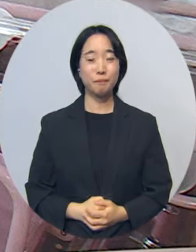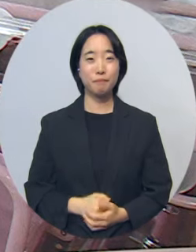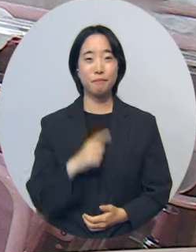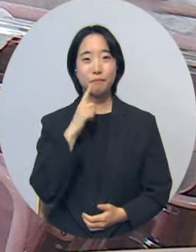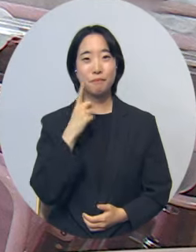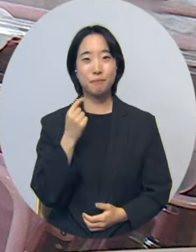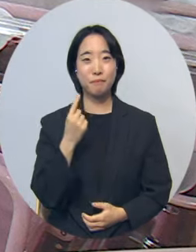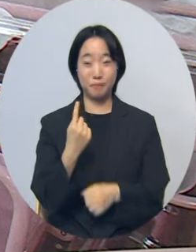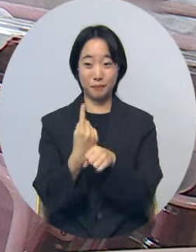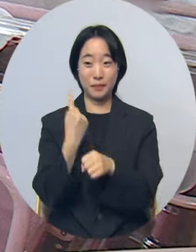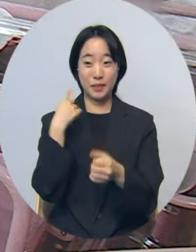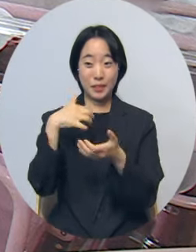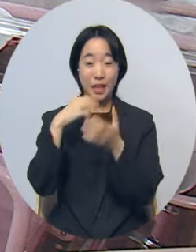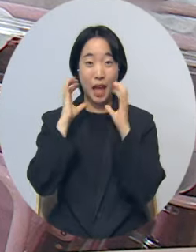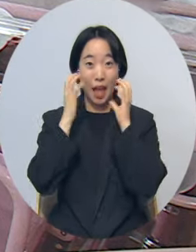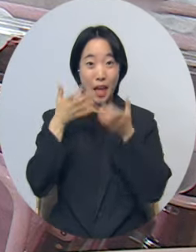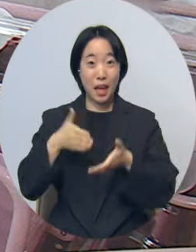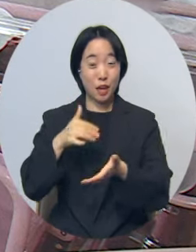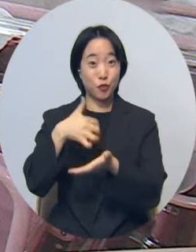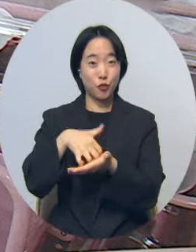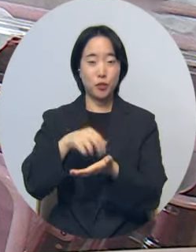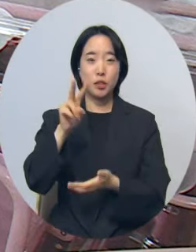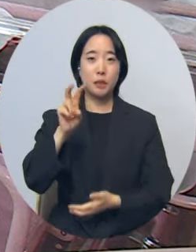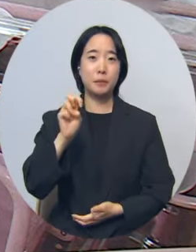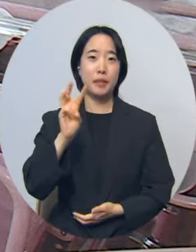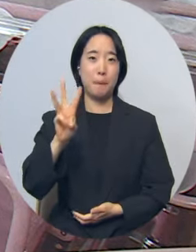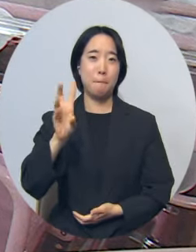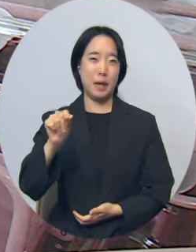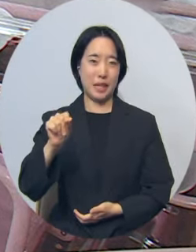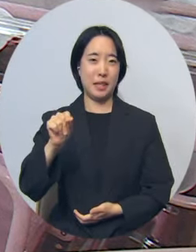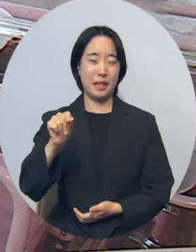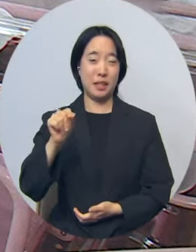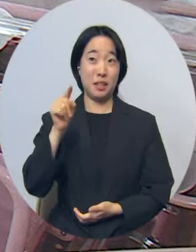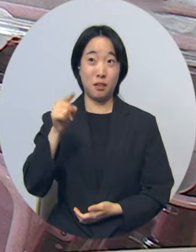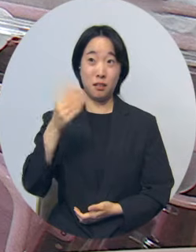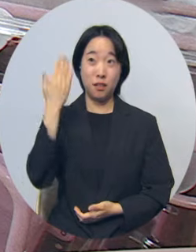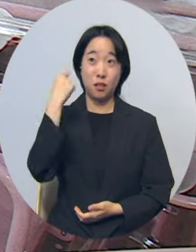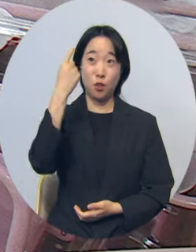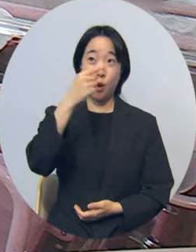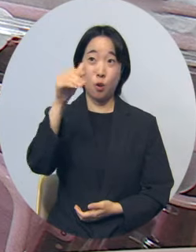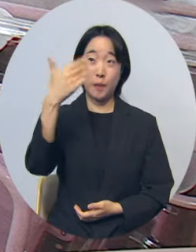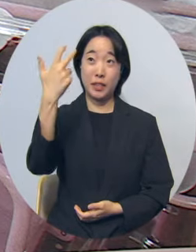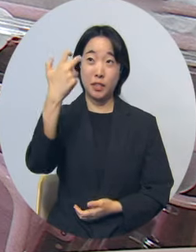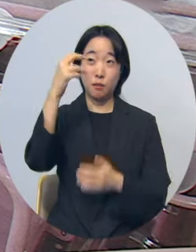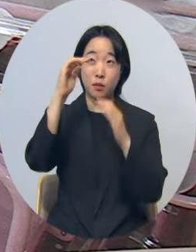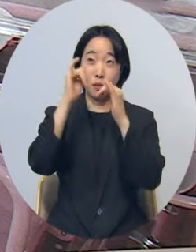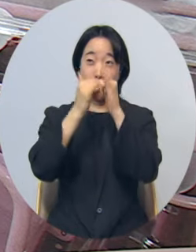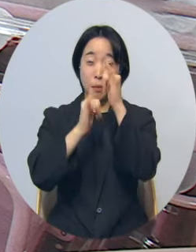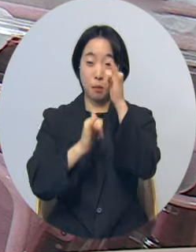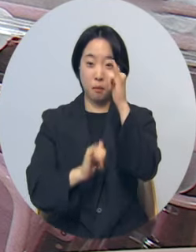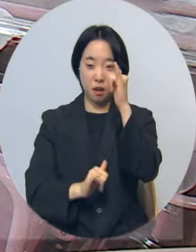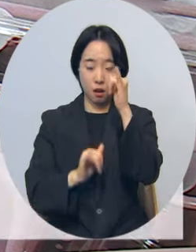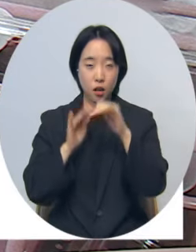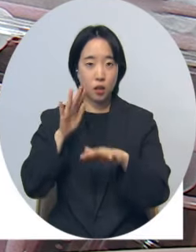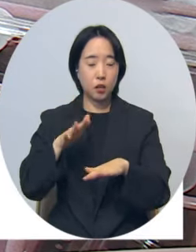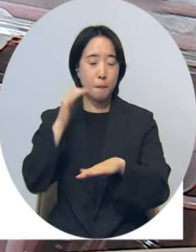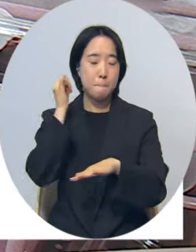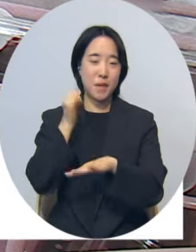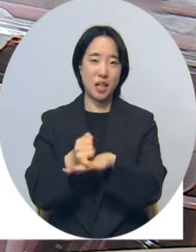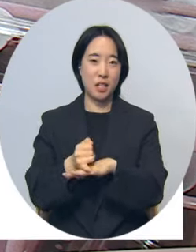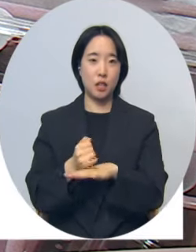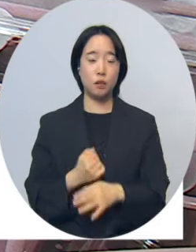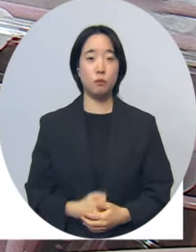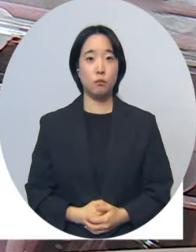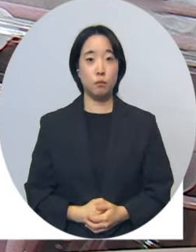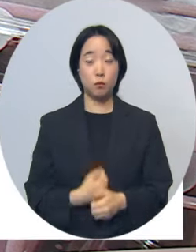지난해 출생아 수는 23만 명으로 1970년 통계 작성 이래 역대 최저치 기록을 갈아치웠습니다. 전년과